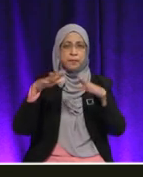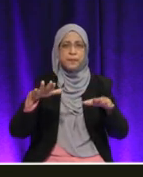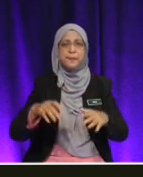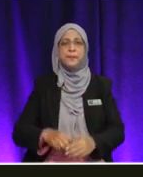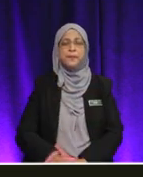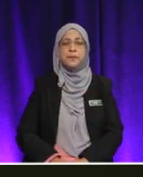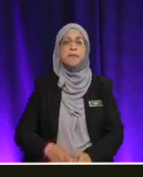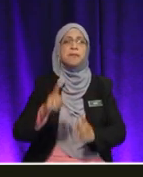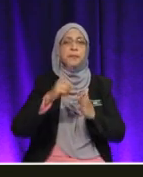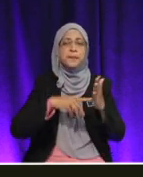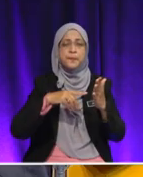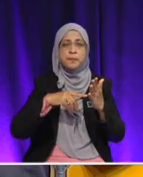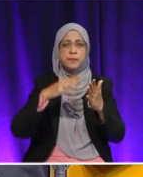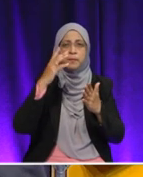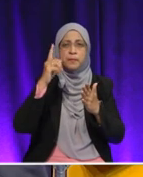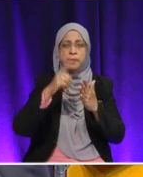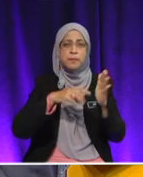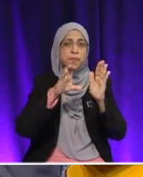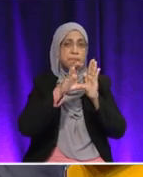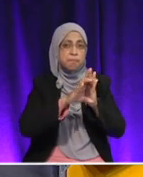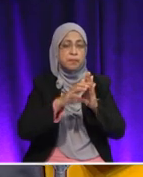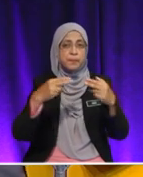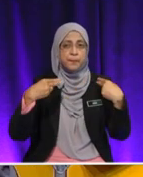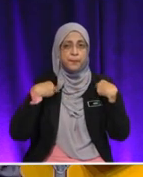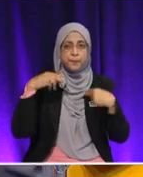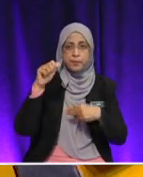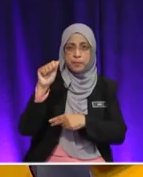hak asasi sebagai seorang manusia